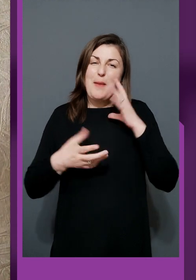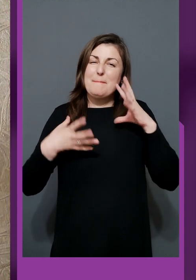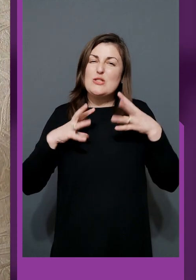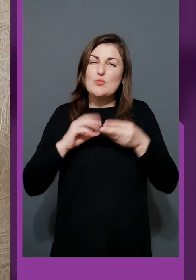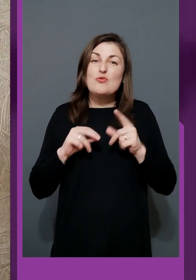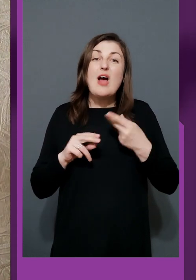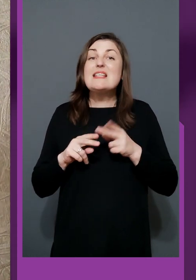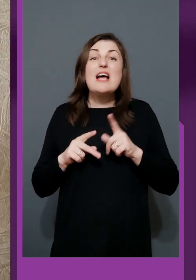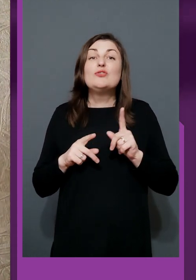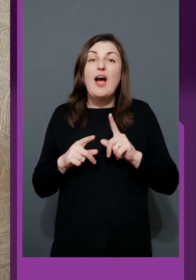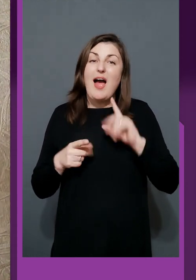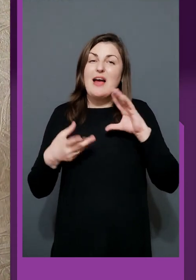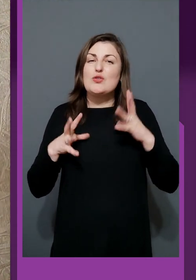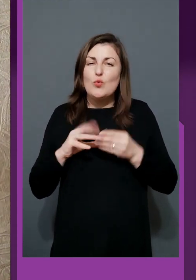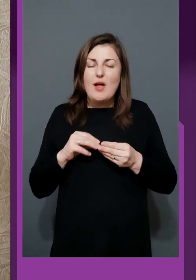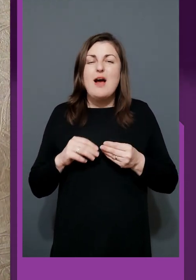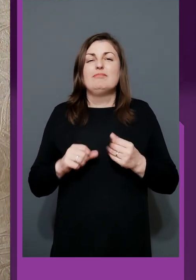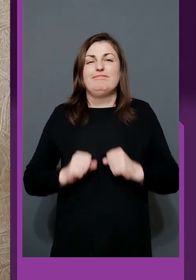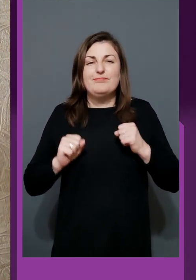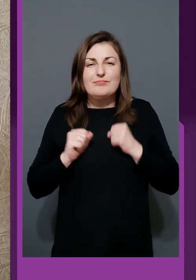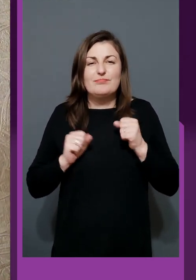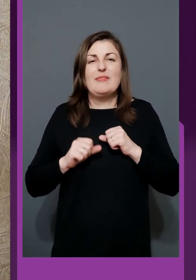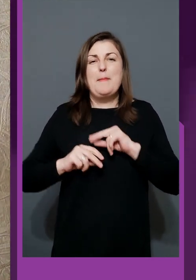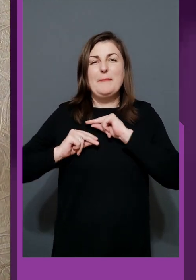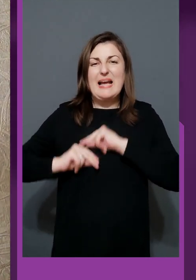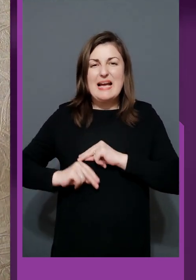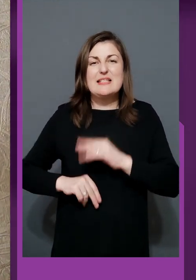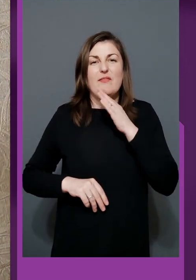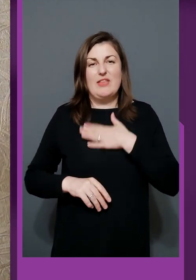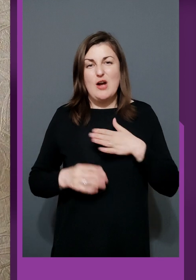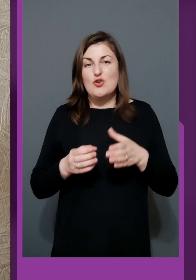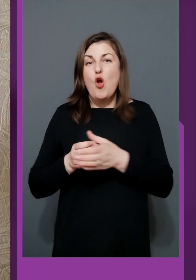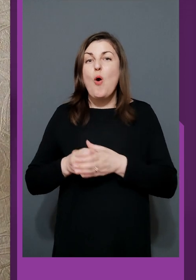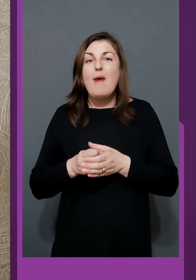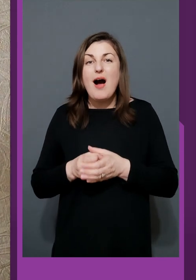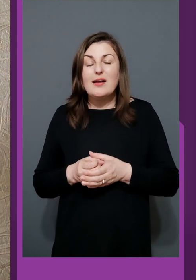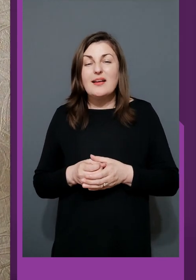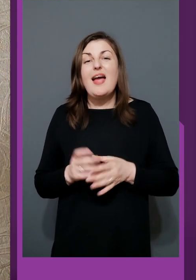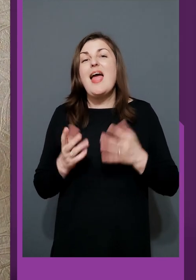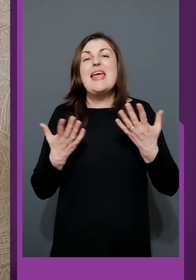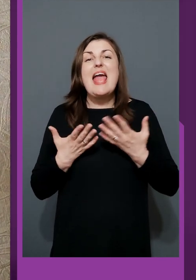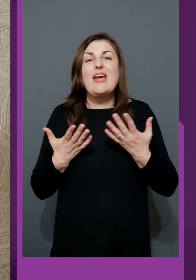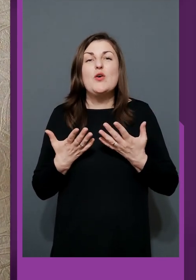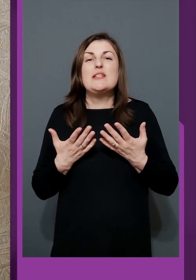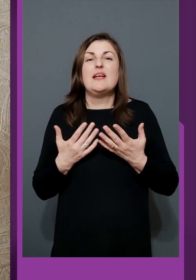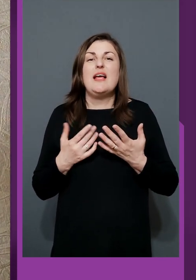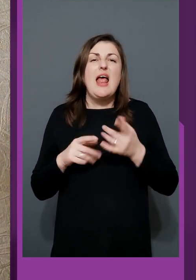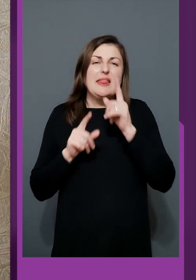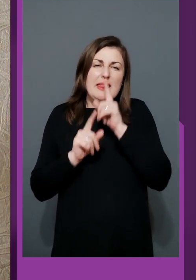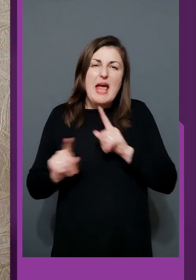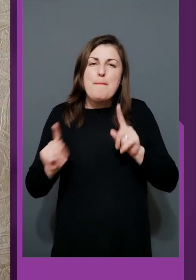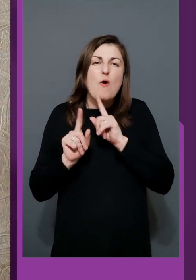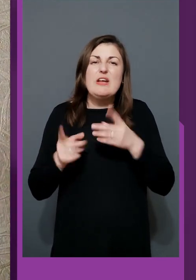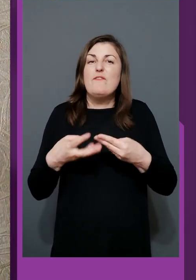підсумки що це результати плідної праці у цілому нашої команди тож якихось